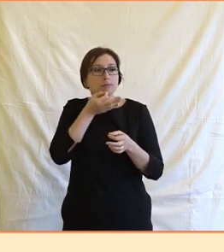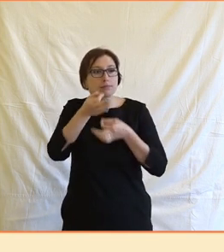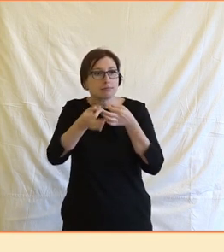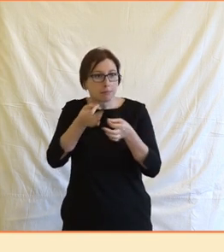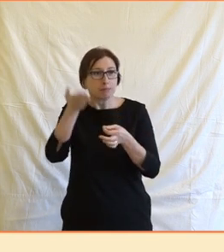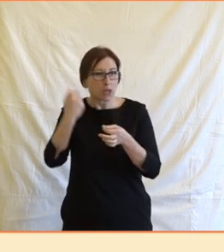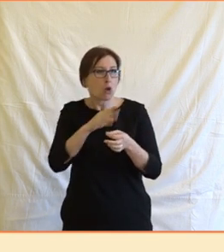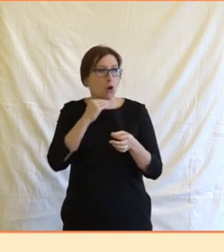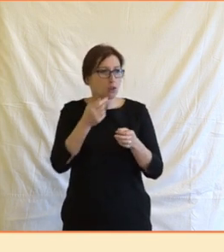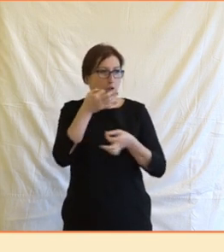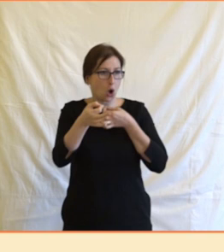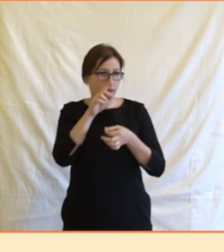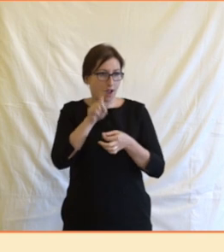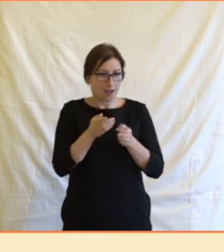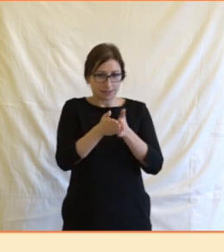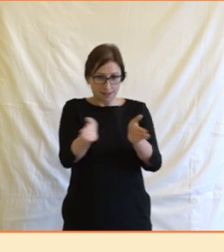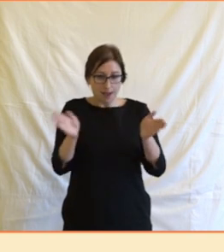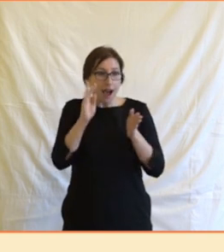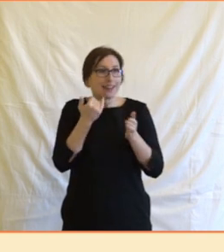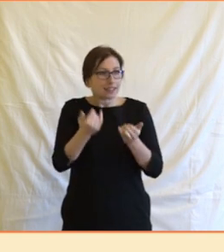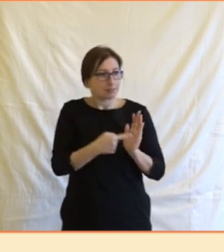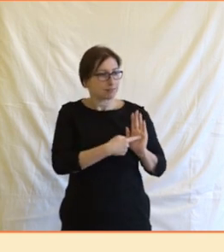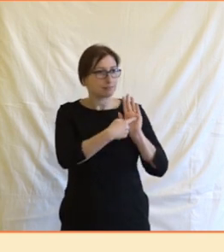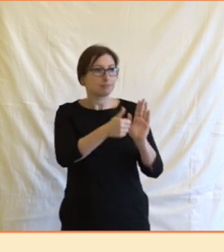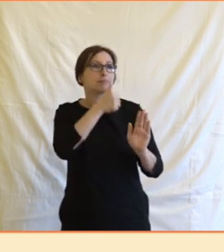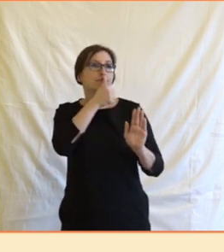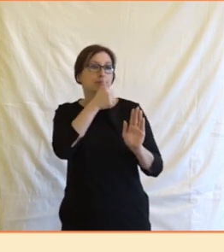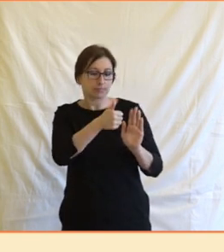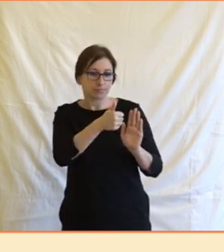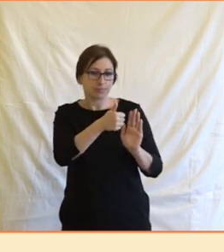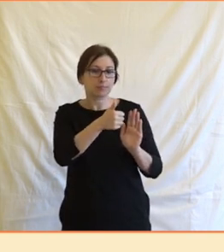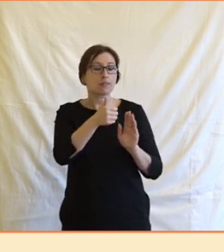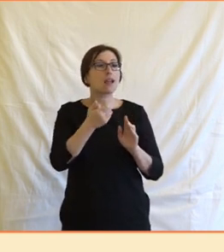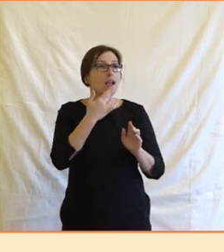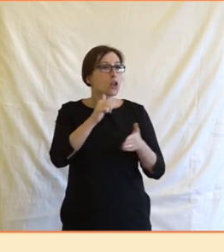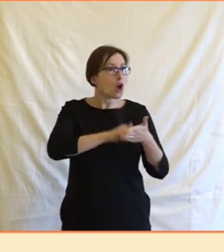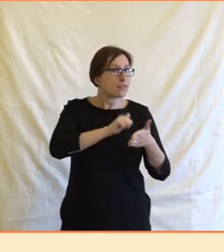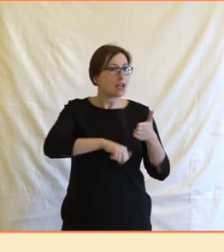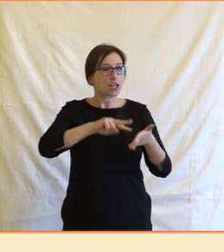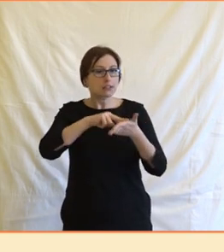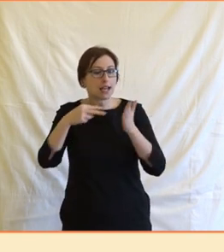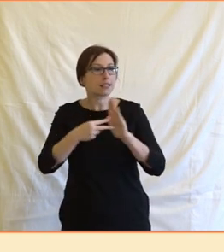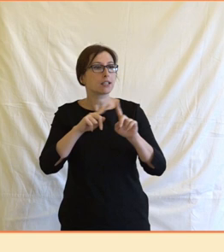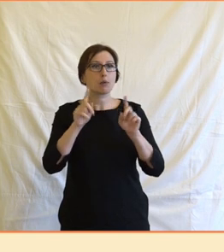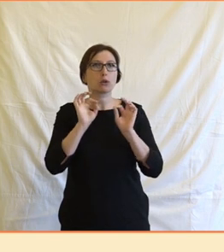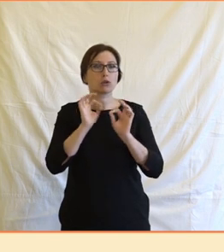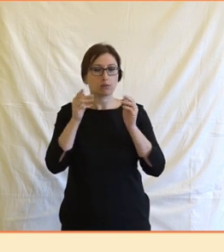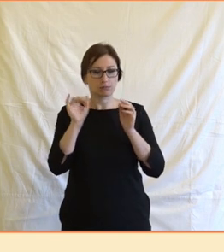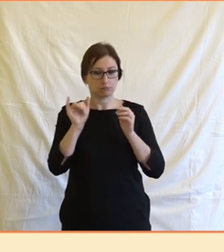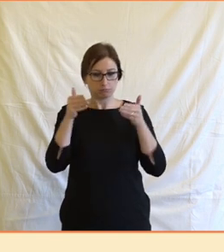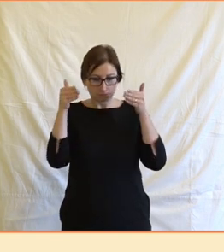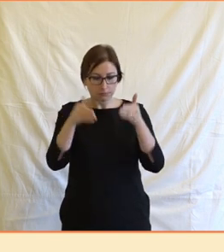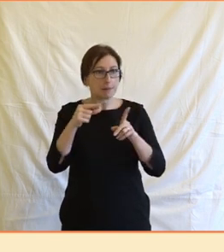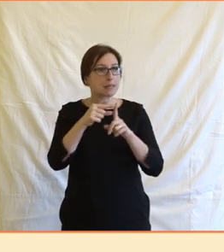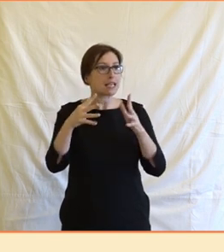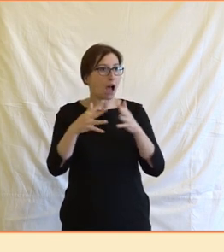to, jak se dívají novináři, technici, marketingoví specialisté a